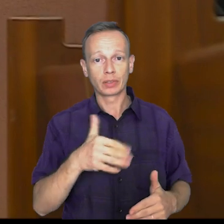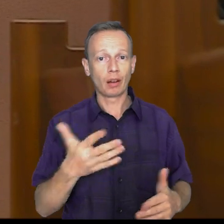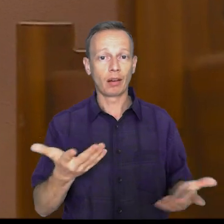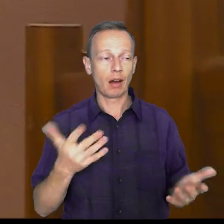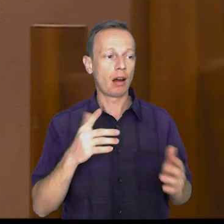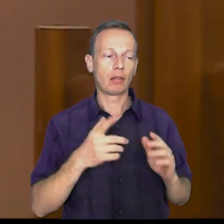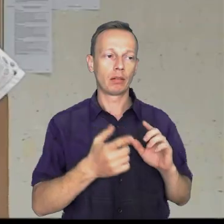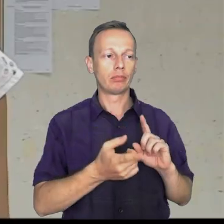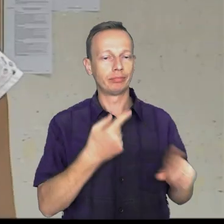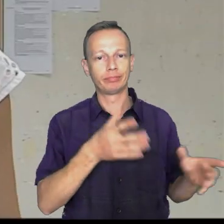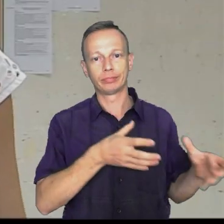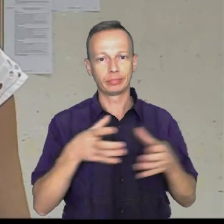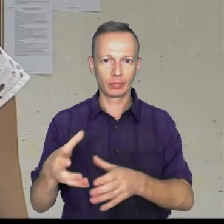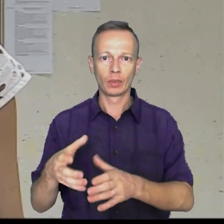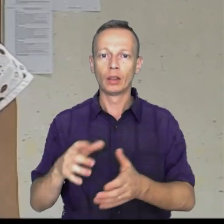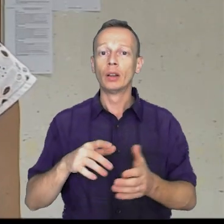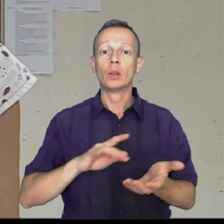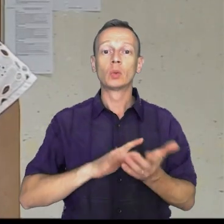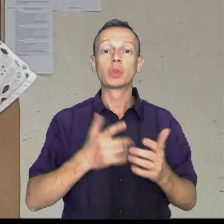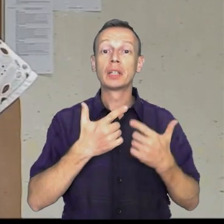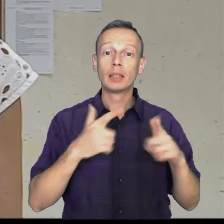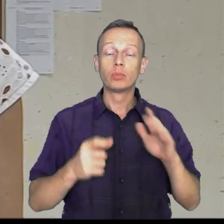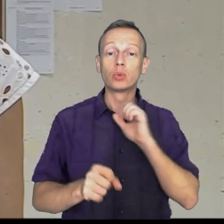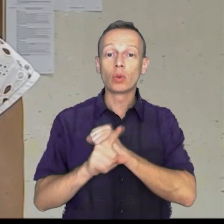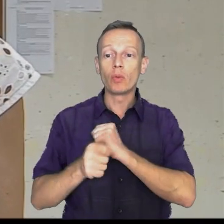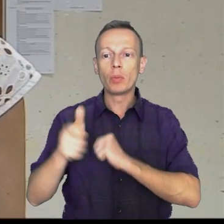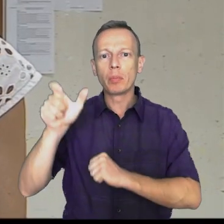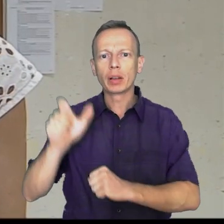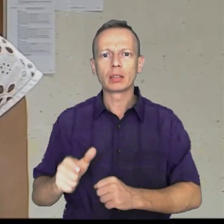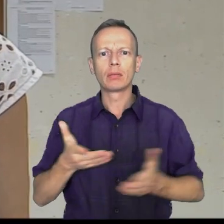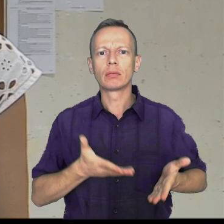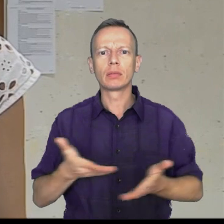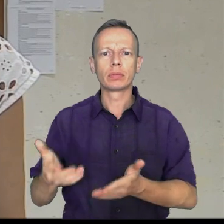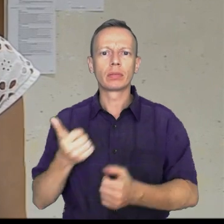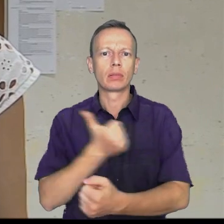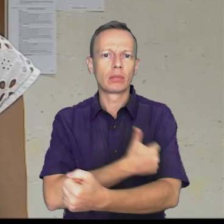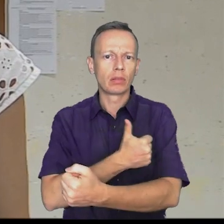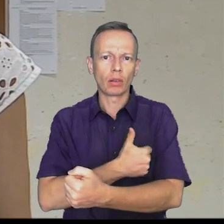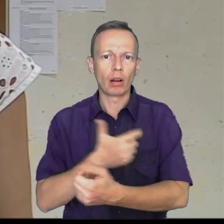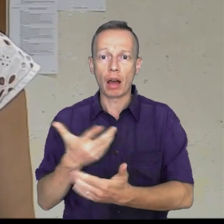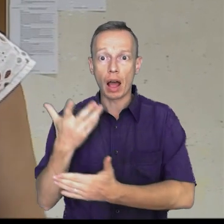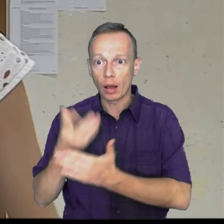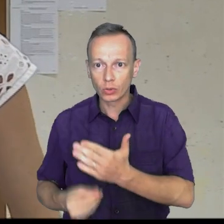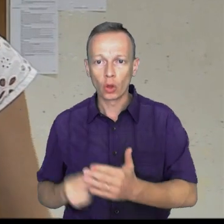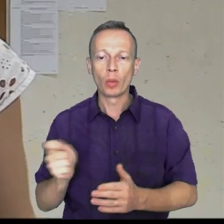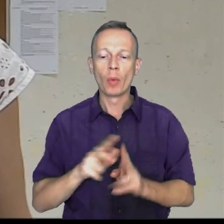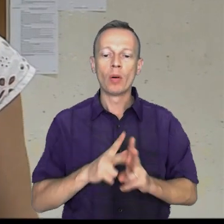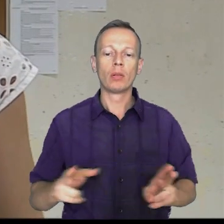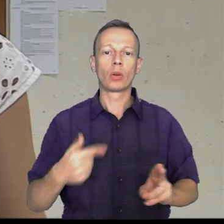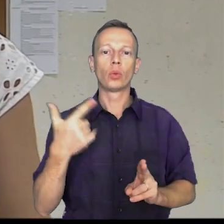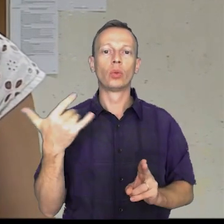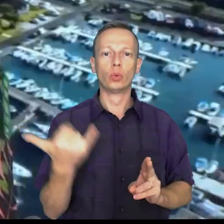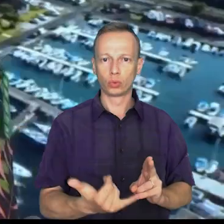comparaissent libres, à l'exception d'une mule absente à l'ouverture du procès qui doit durer 2 jours. Ils encourent jusqu'à 10 ans de prison